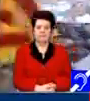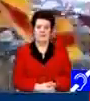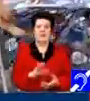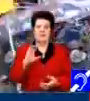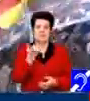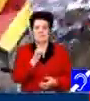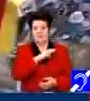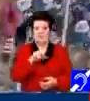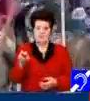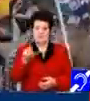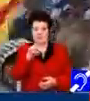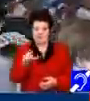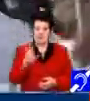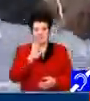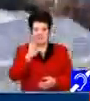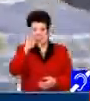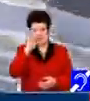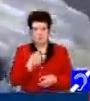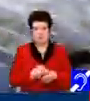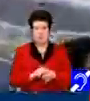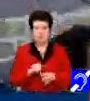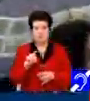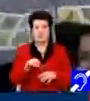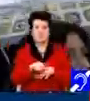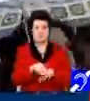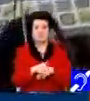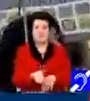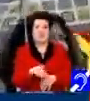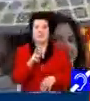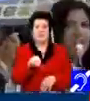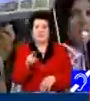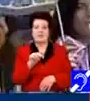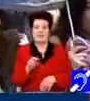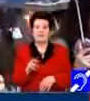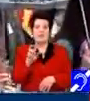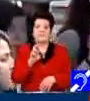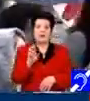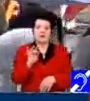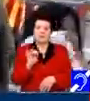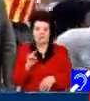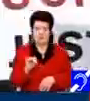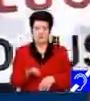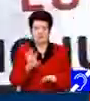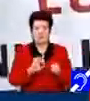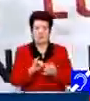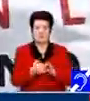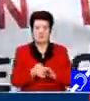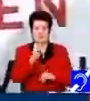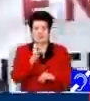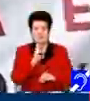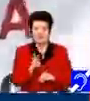Sute de mii de femei și bărbați au manifestat în centrul marilor orașe spaniole, precum Madrid, Barcelona, Valencia sau Bilbao, pentru condiții